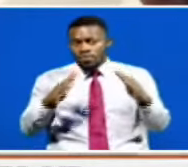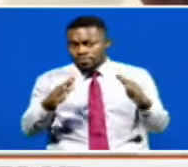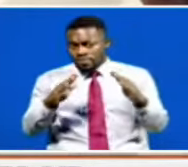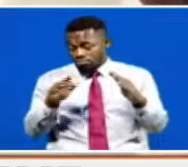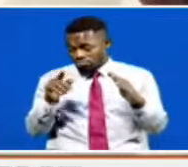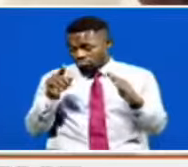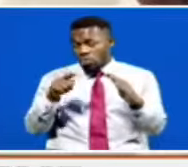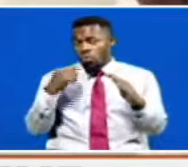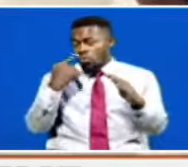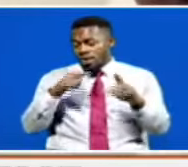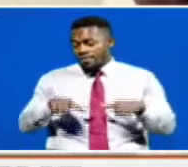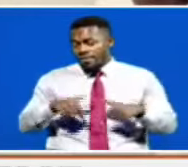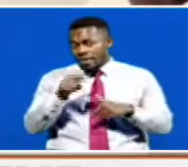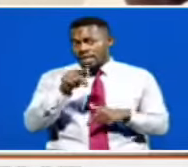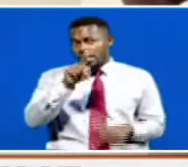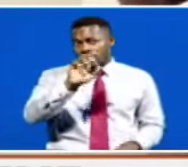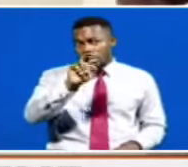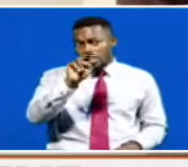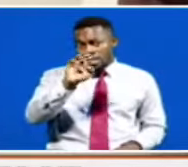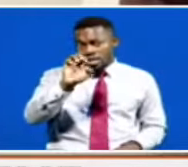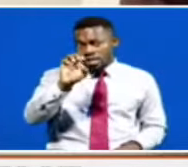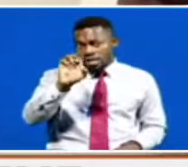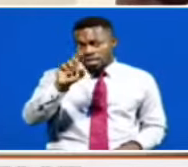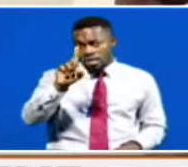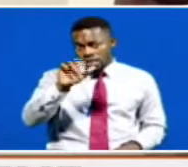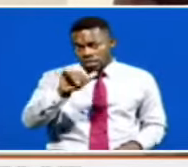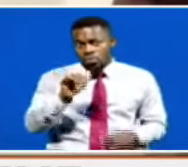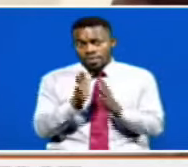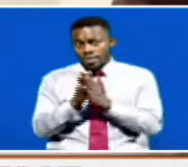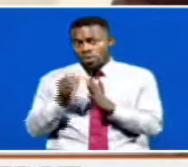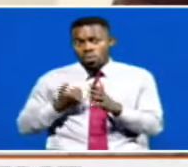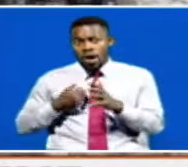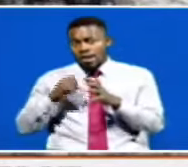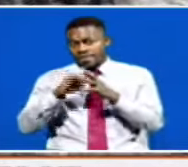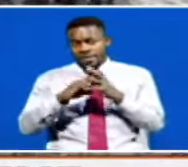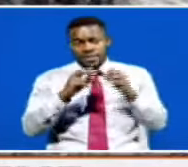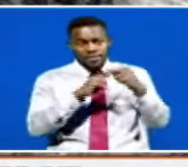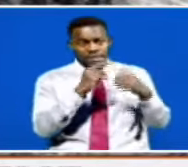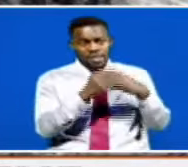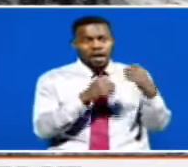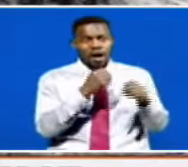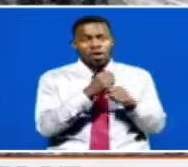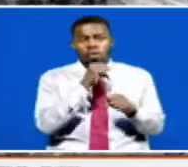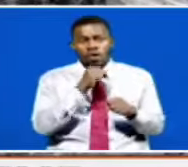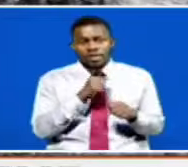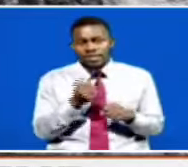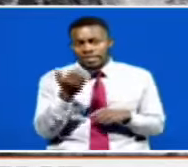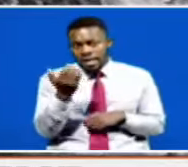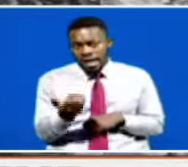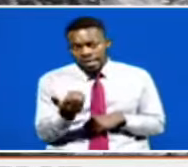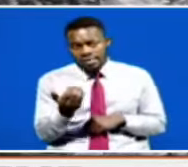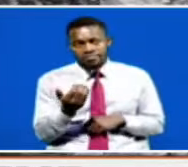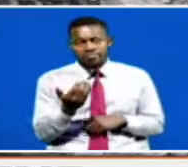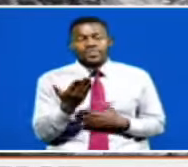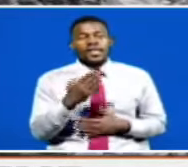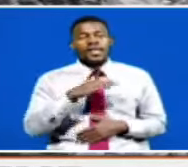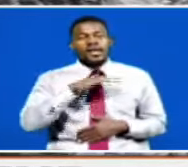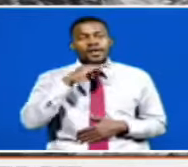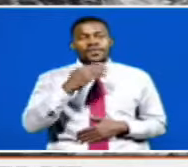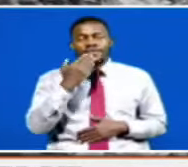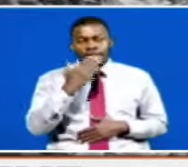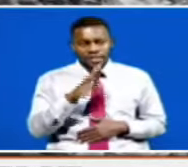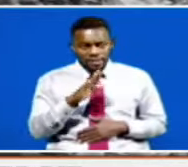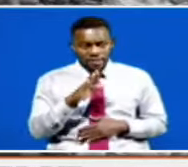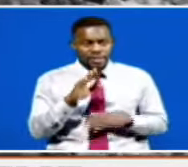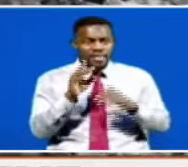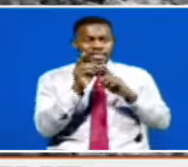Odhiambo, mkewe na mwanawe wa miezi 6 iliteketezwa bila notisi. Kennedy alifariki baadaye tarehe 7